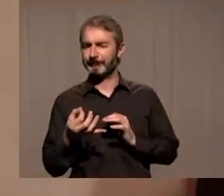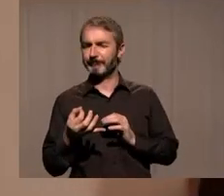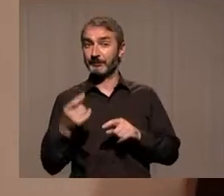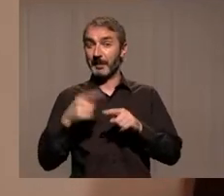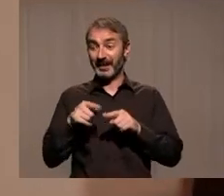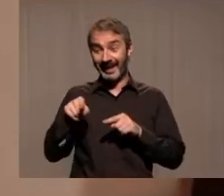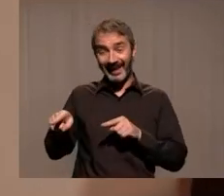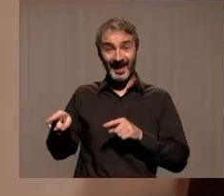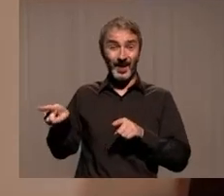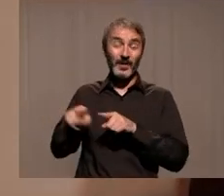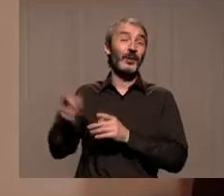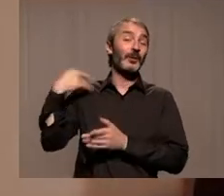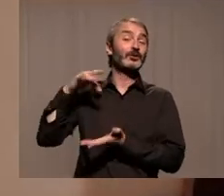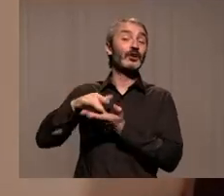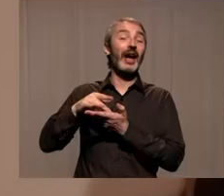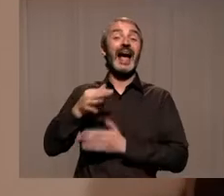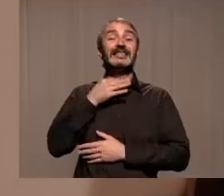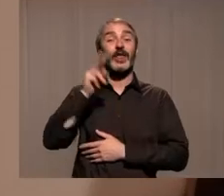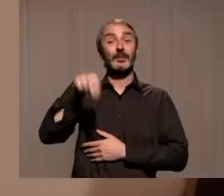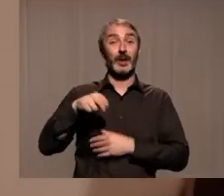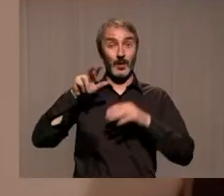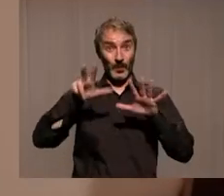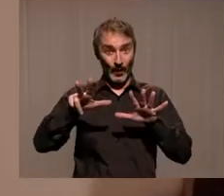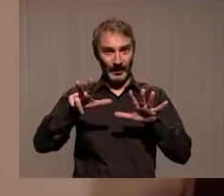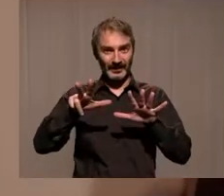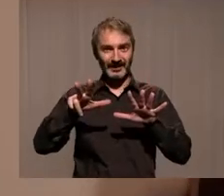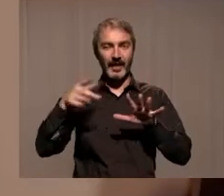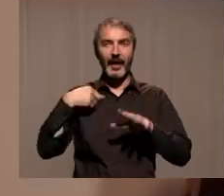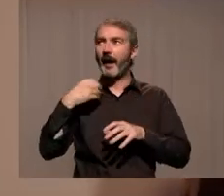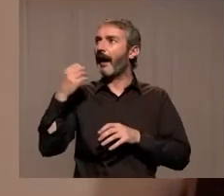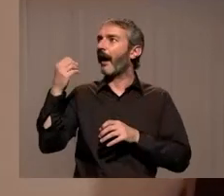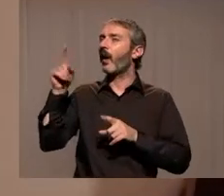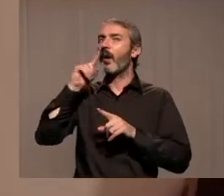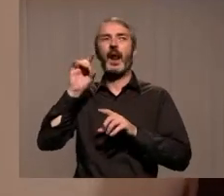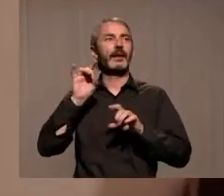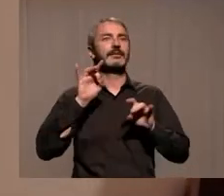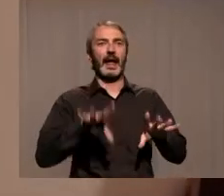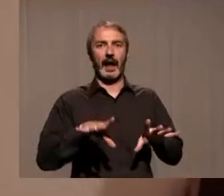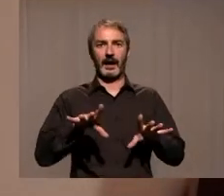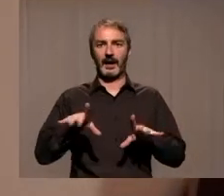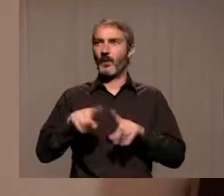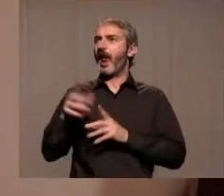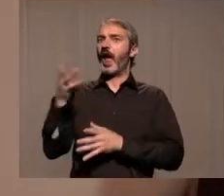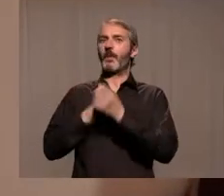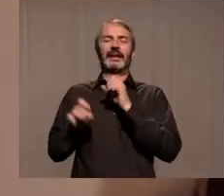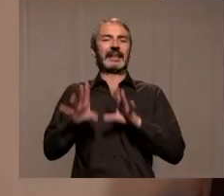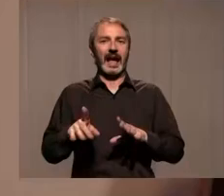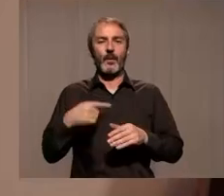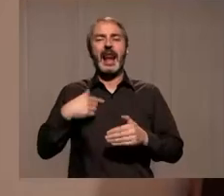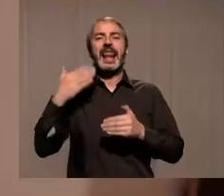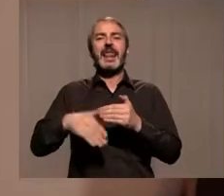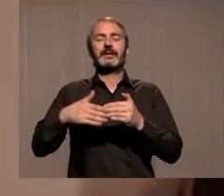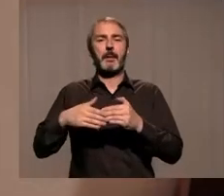amb aquella crisi, amb la del 2008, van aprendre el que era la vulnerabilitat de la nostra economia, els límits de la